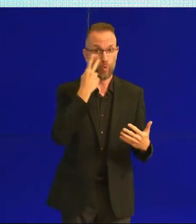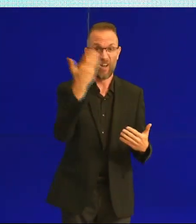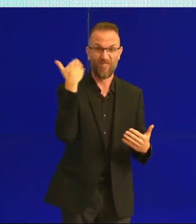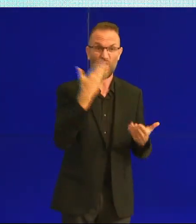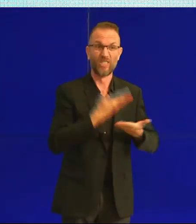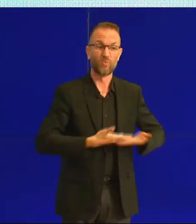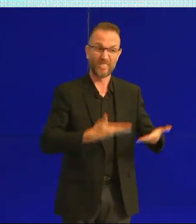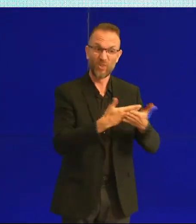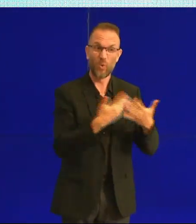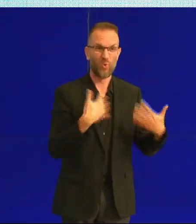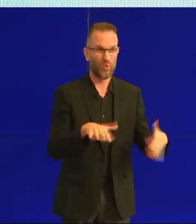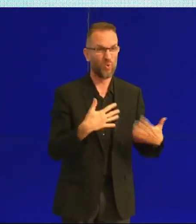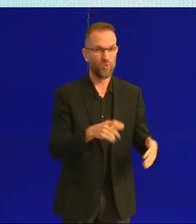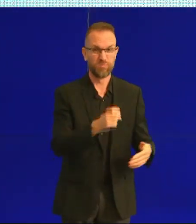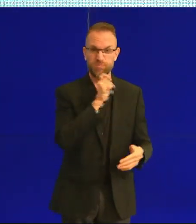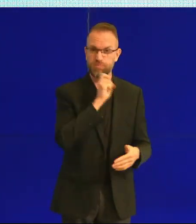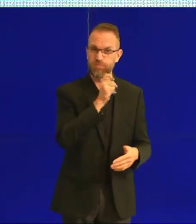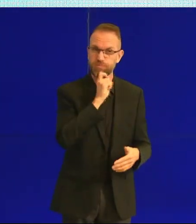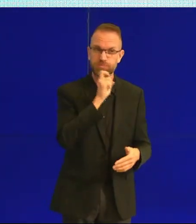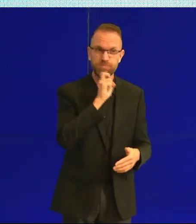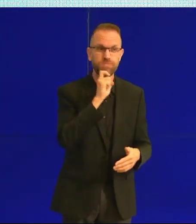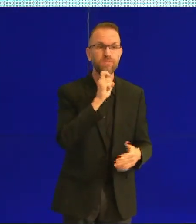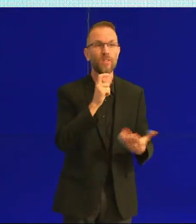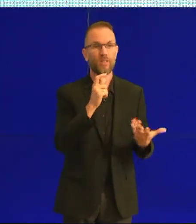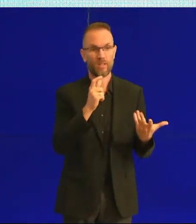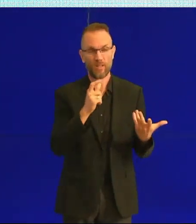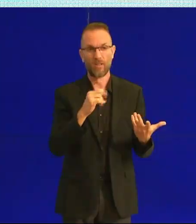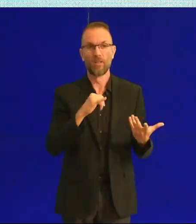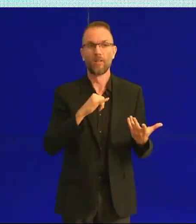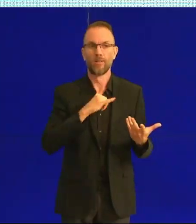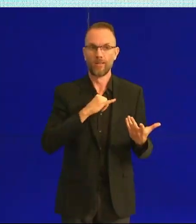nécessitent des soins extrêmement lourd